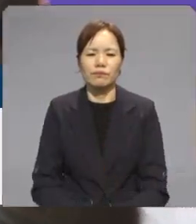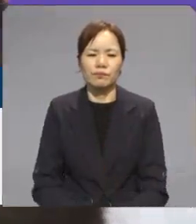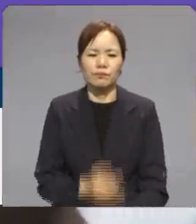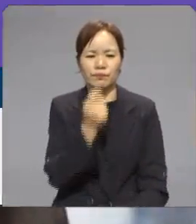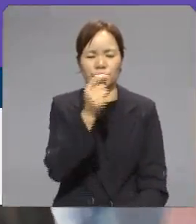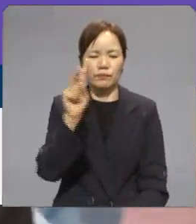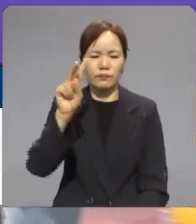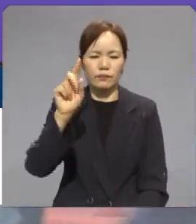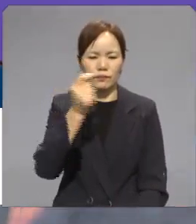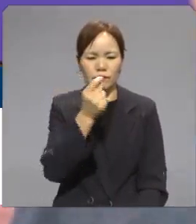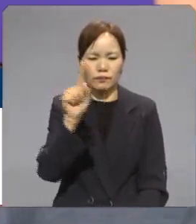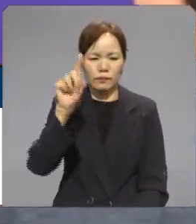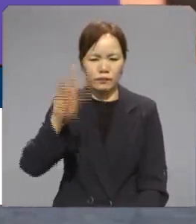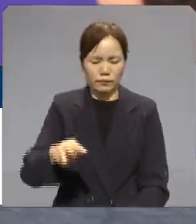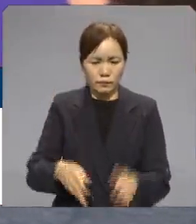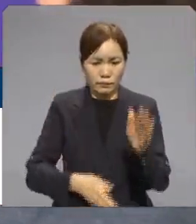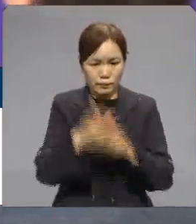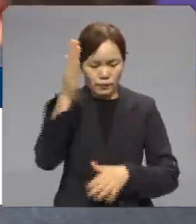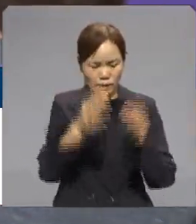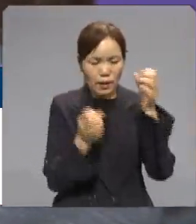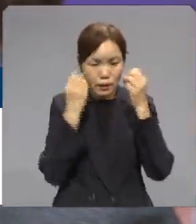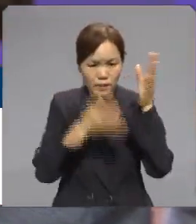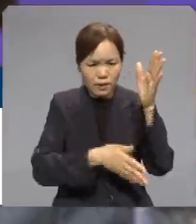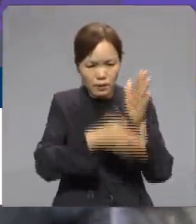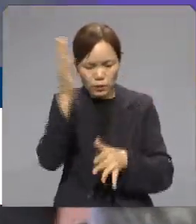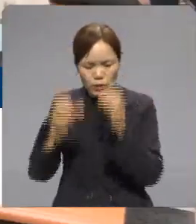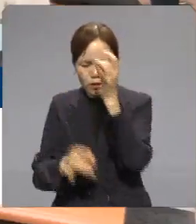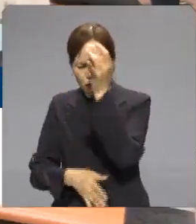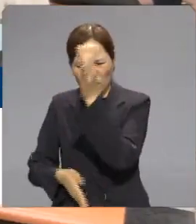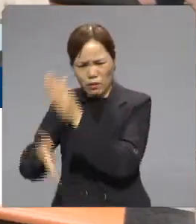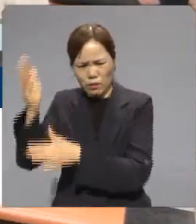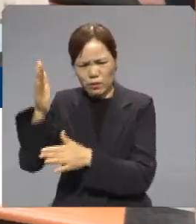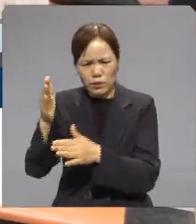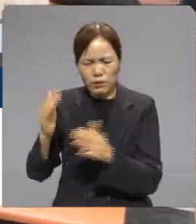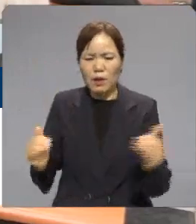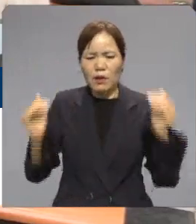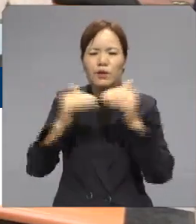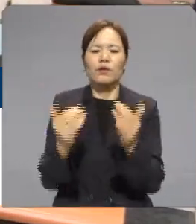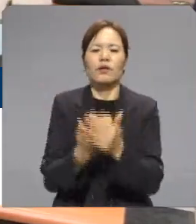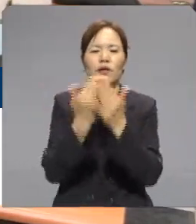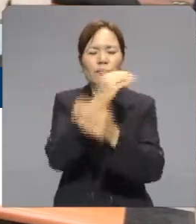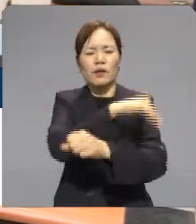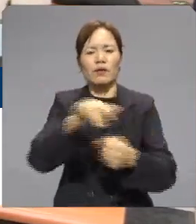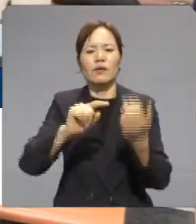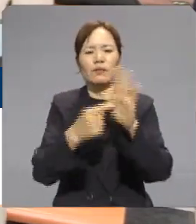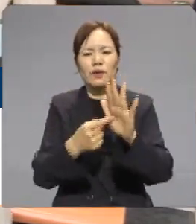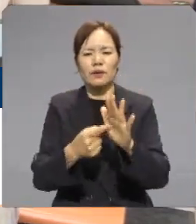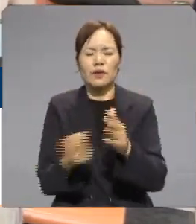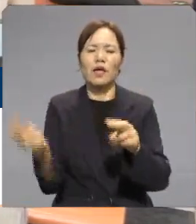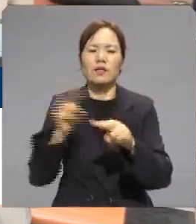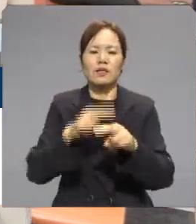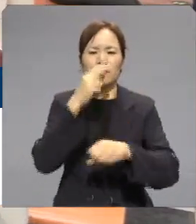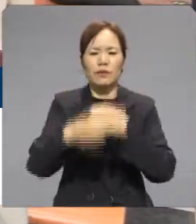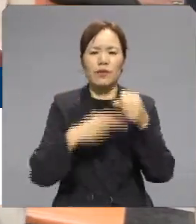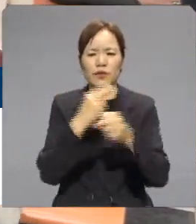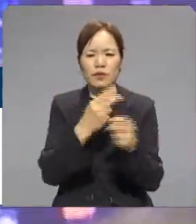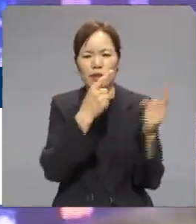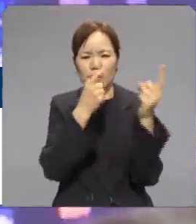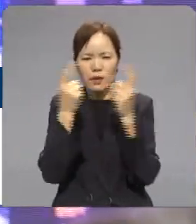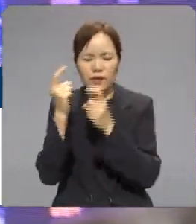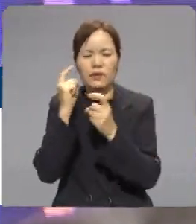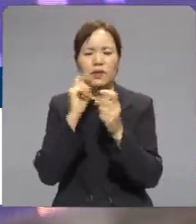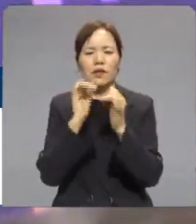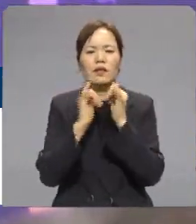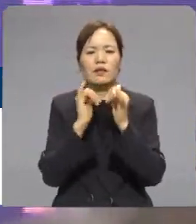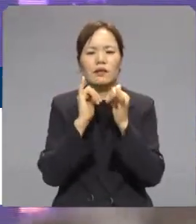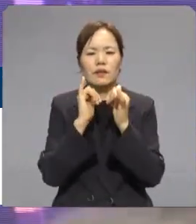과천시가 신도시와 원도심 균형 개발의 청사진을 밝혔습니다 신계용 시장은 취임 2주년 기자 간담회에서